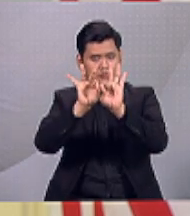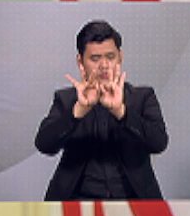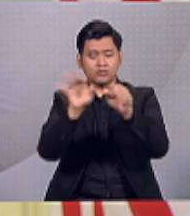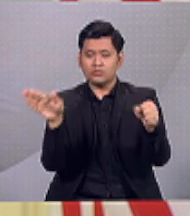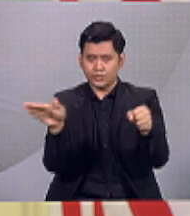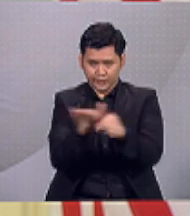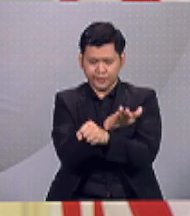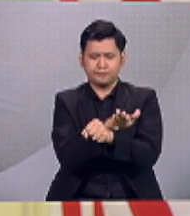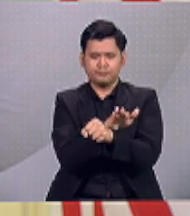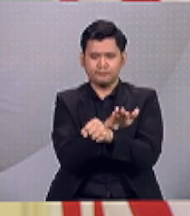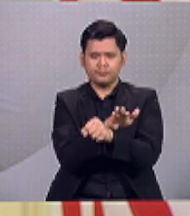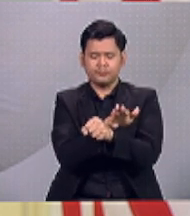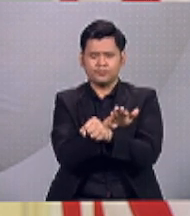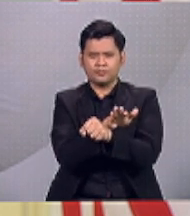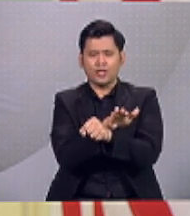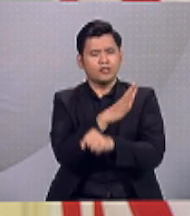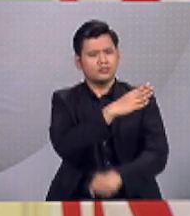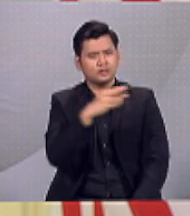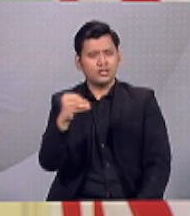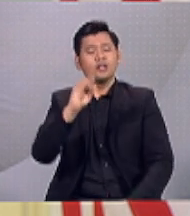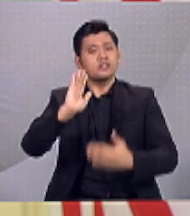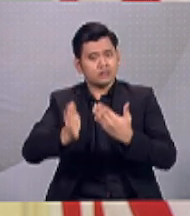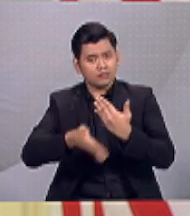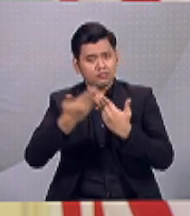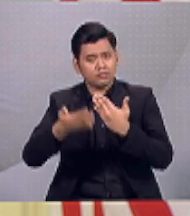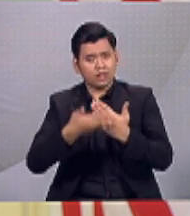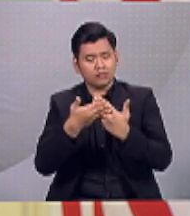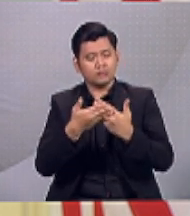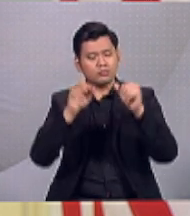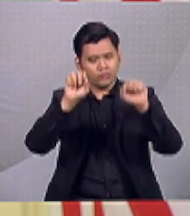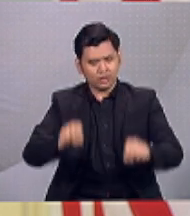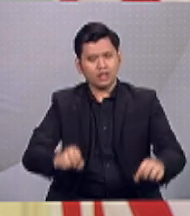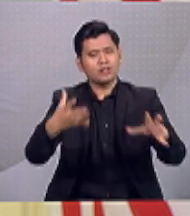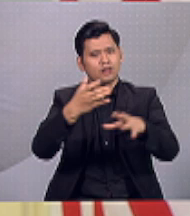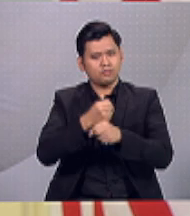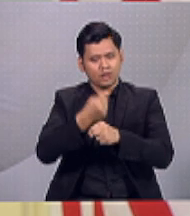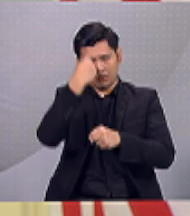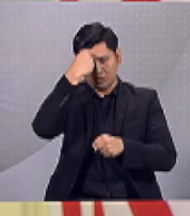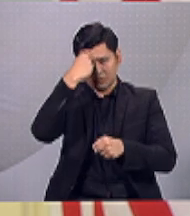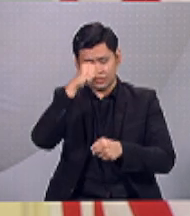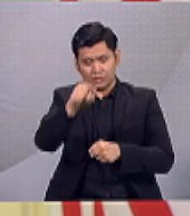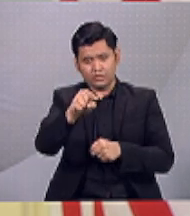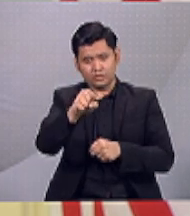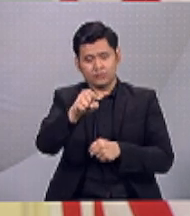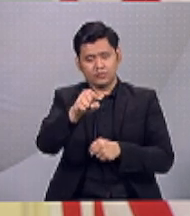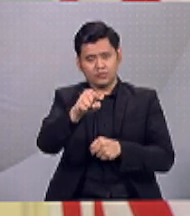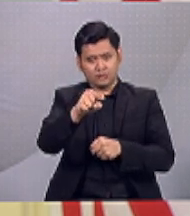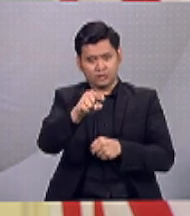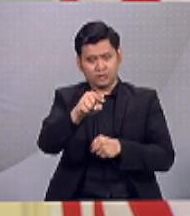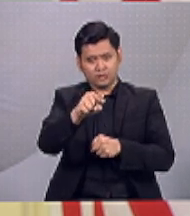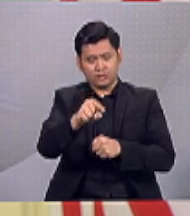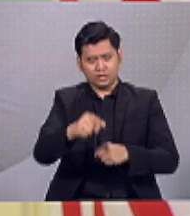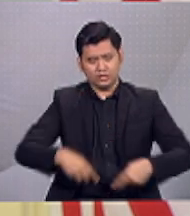adalah mencukupi dan mudah diperolehi bagi menampung keperluan di